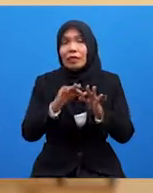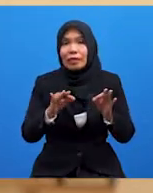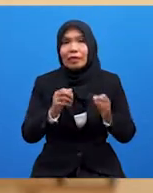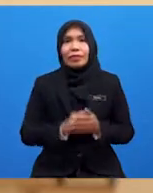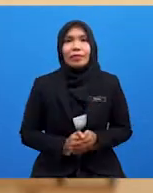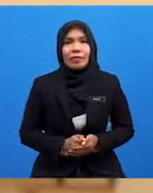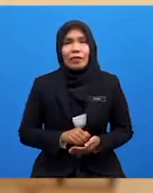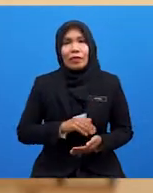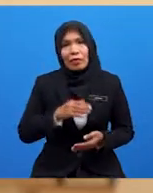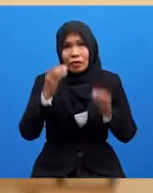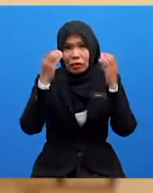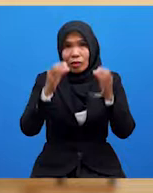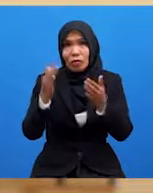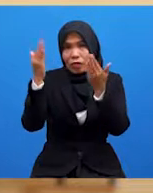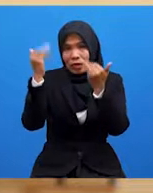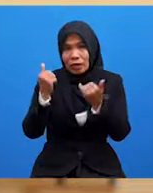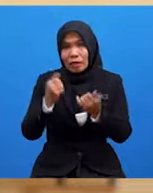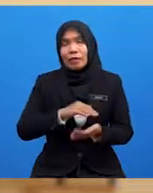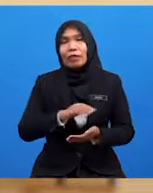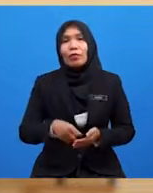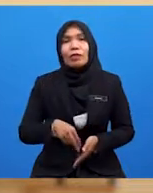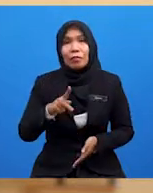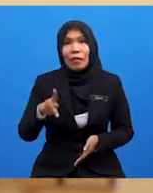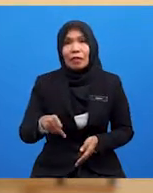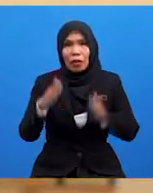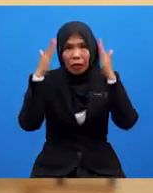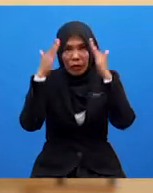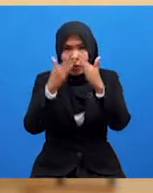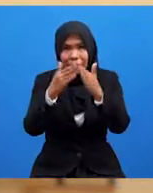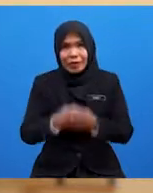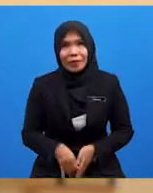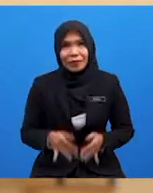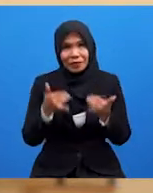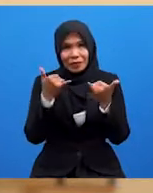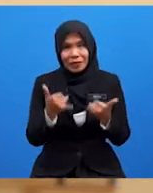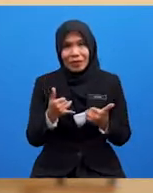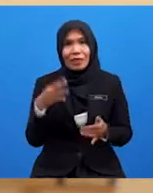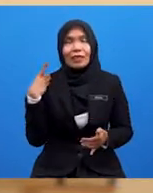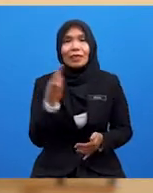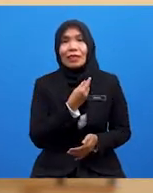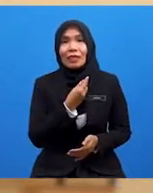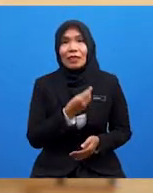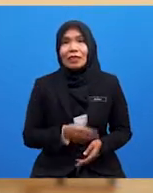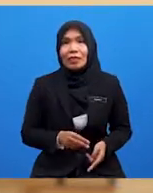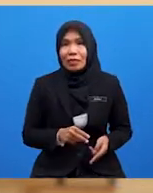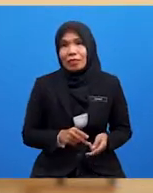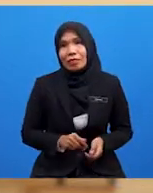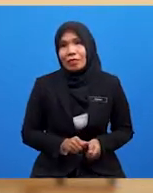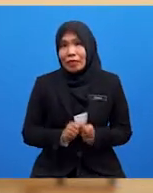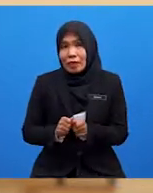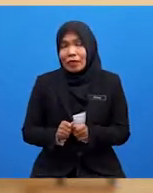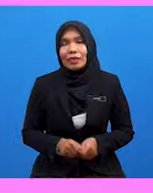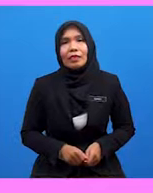harap semua pelajar masih fokus tentang tajuk kata tugas ini. Sekarang kita beralih pula kepada kelompok kata tugas